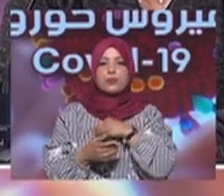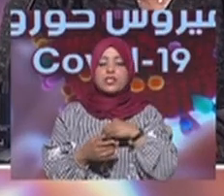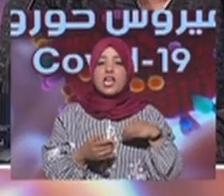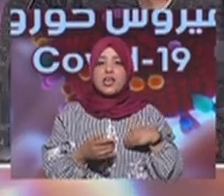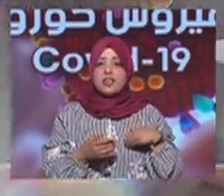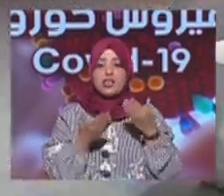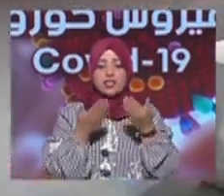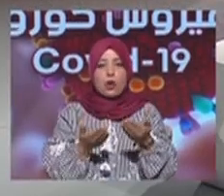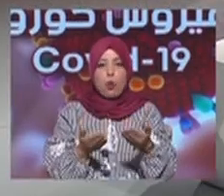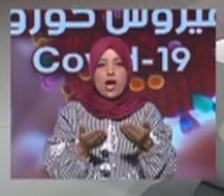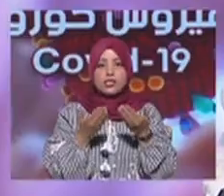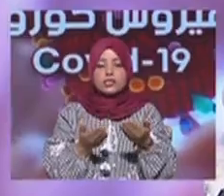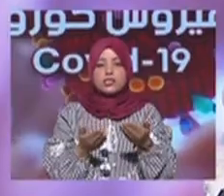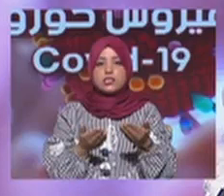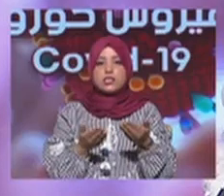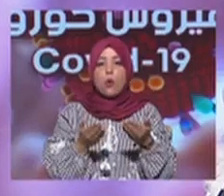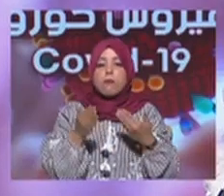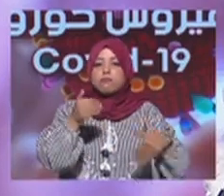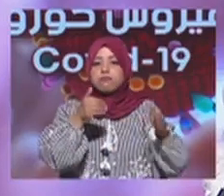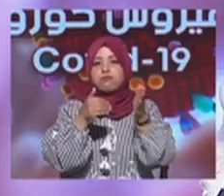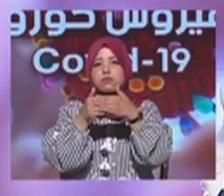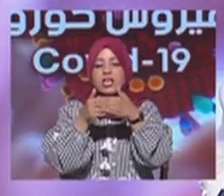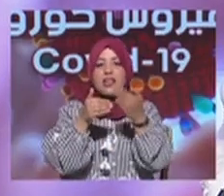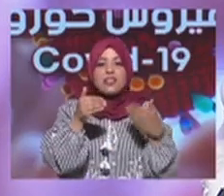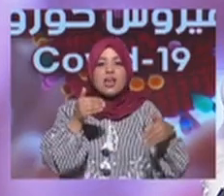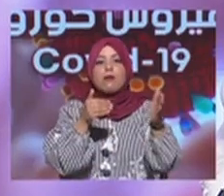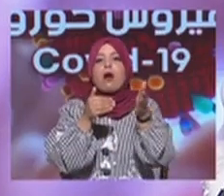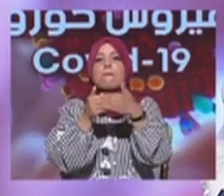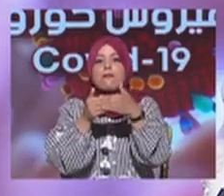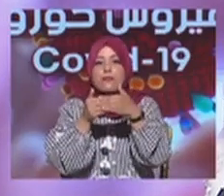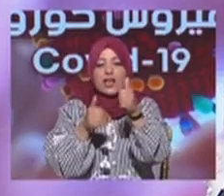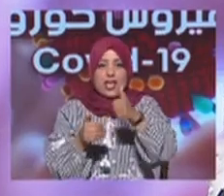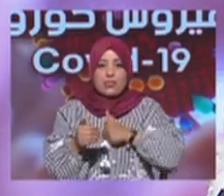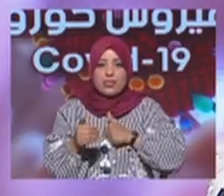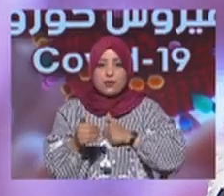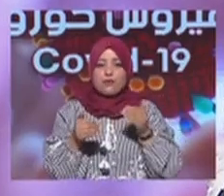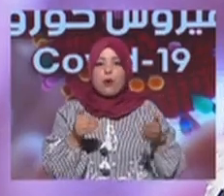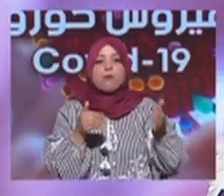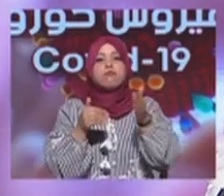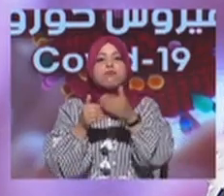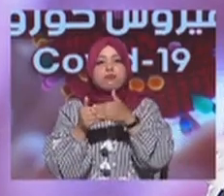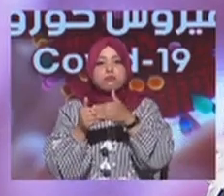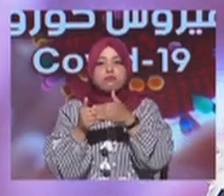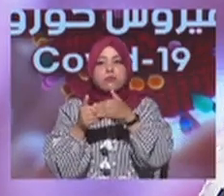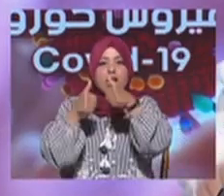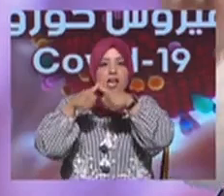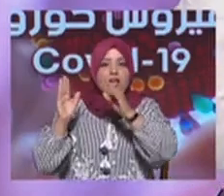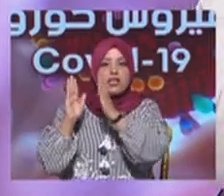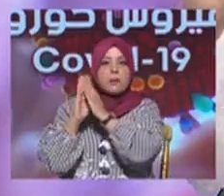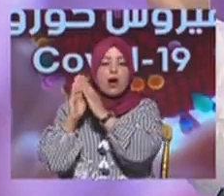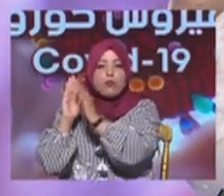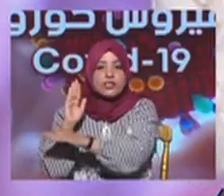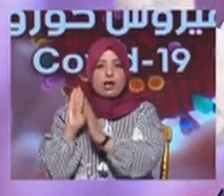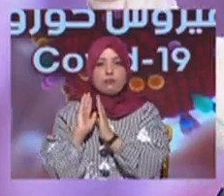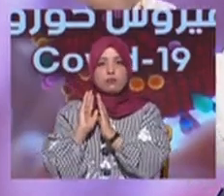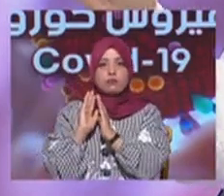يخالف ذلك. الكونفينمون حتى ياتي ما يخالف ذلك، معناها راهو مازلنا ما نعرفوش وقتاش تبدا الكونفينمون. ما تبداش وحدكم لهذا يهندس